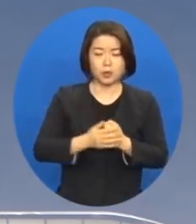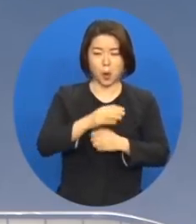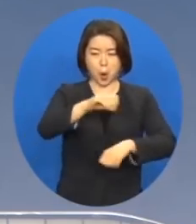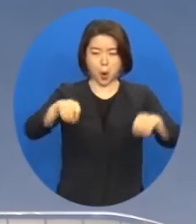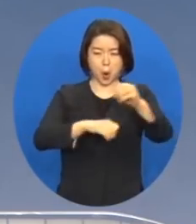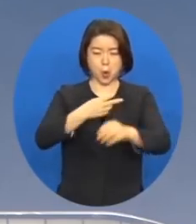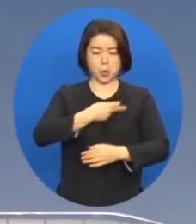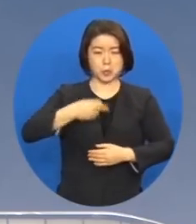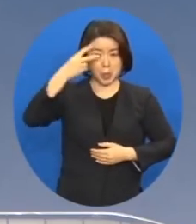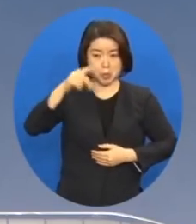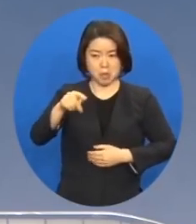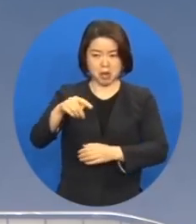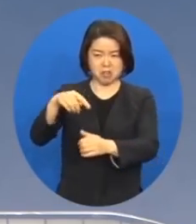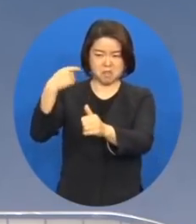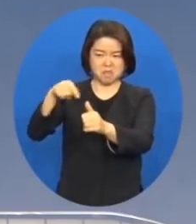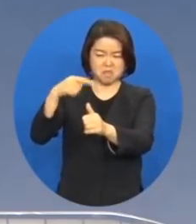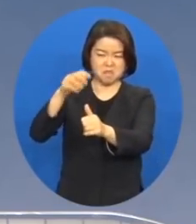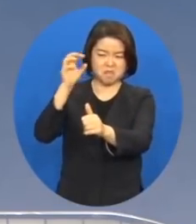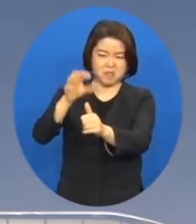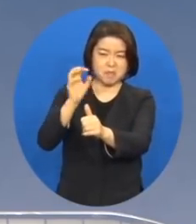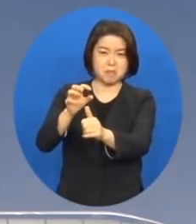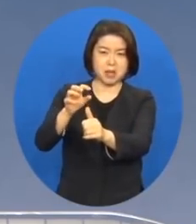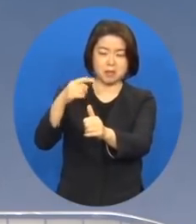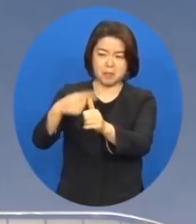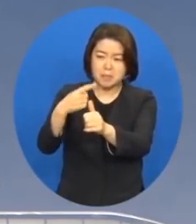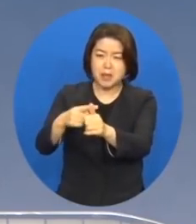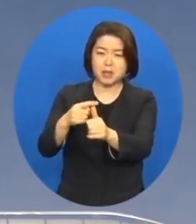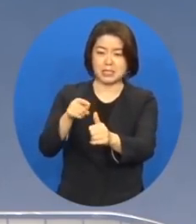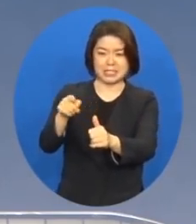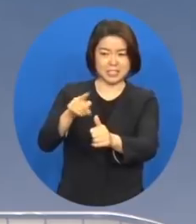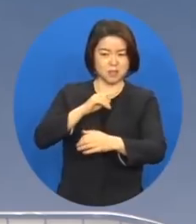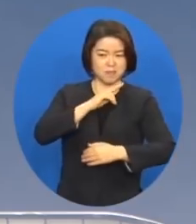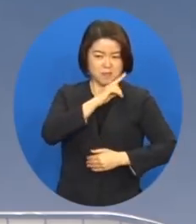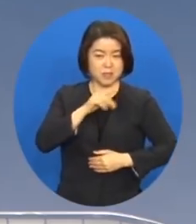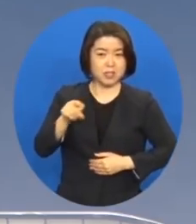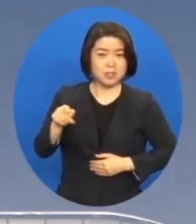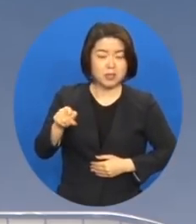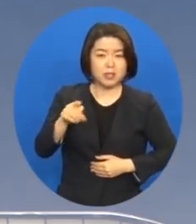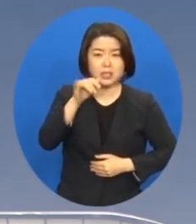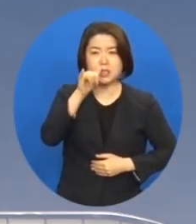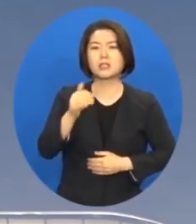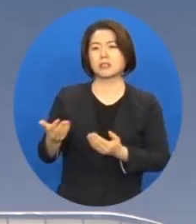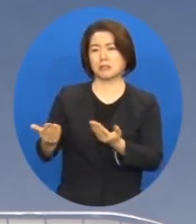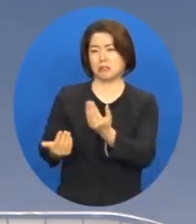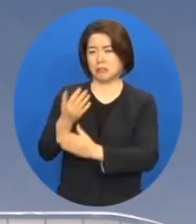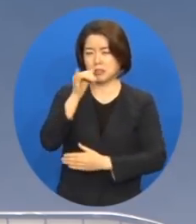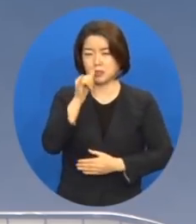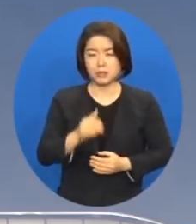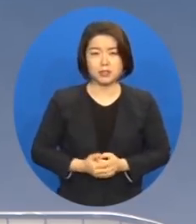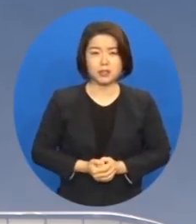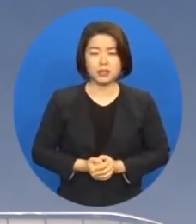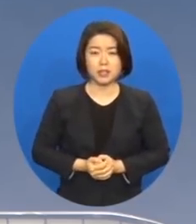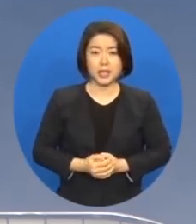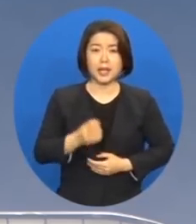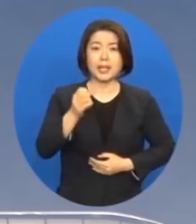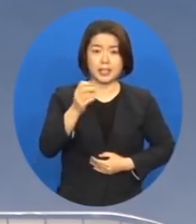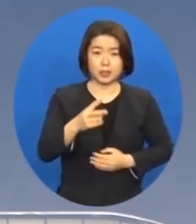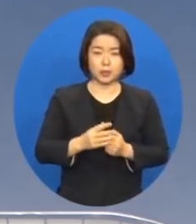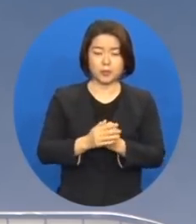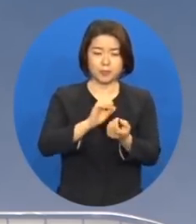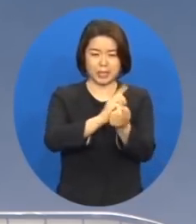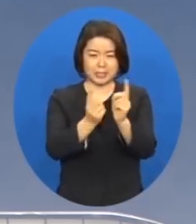바울을 비난하고 사도 바울을 의심하는 일도 했습니다. 그리고